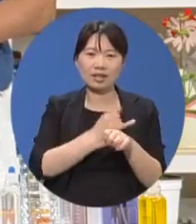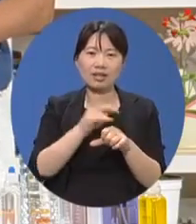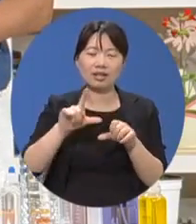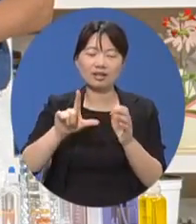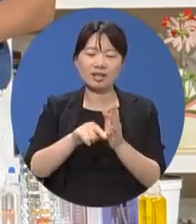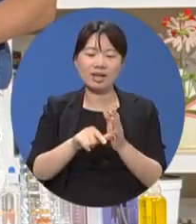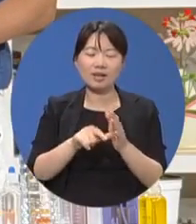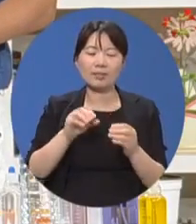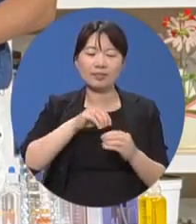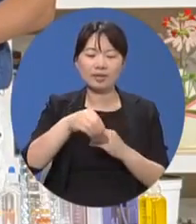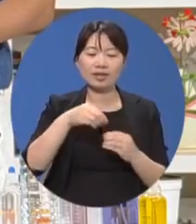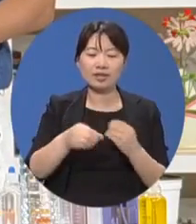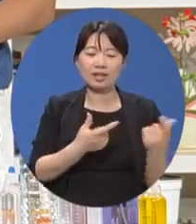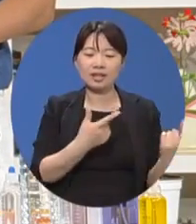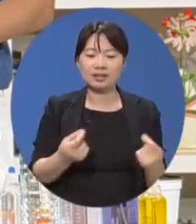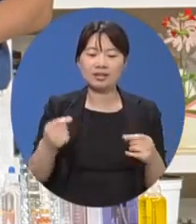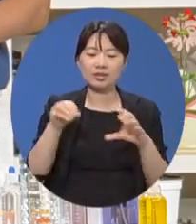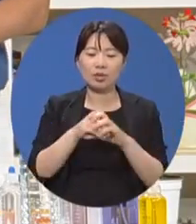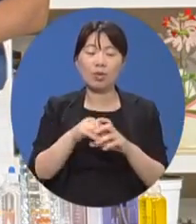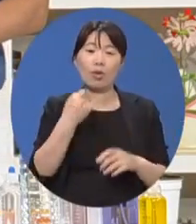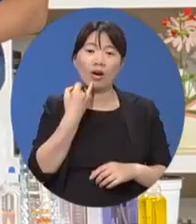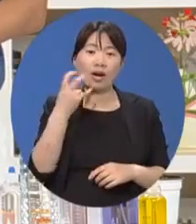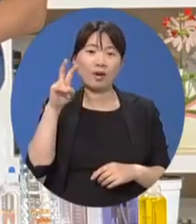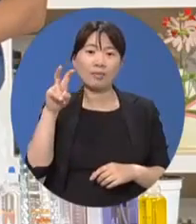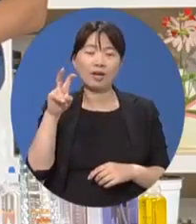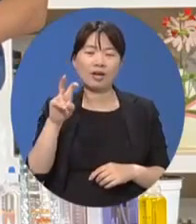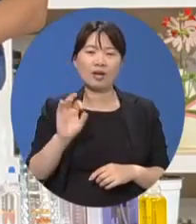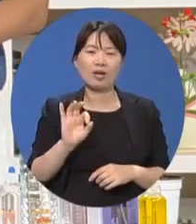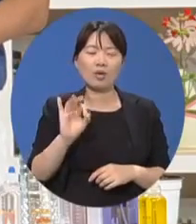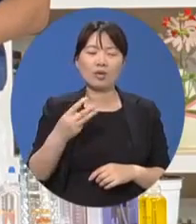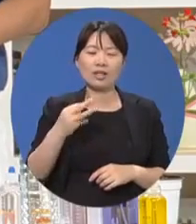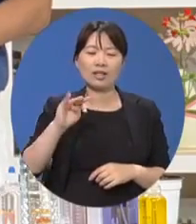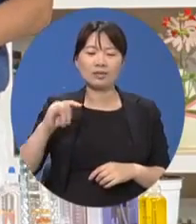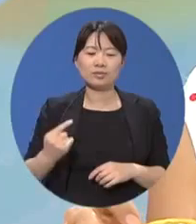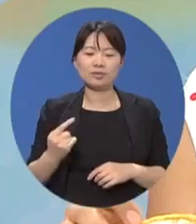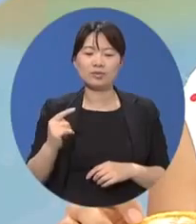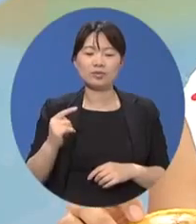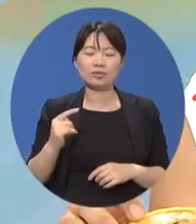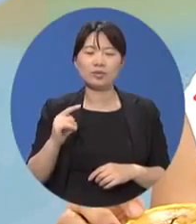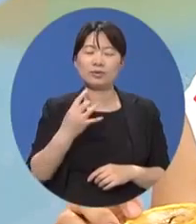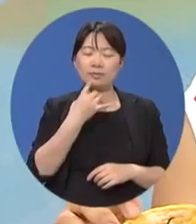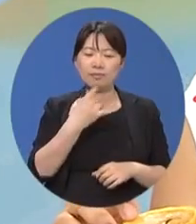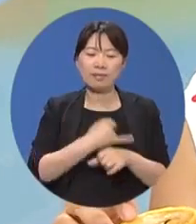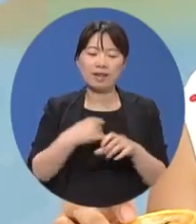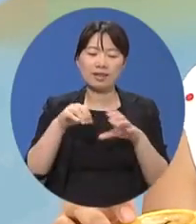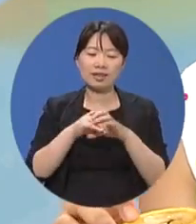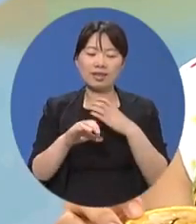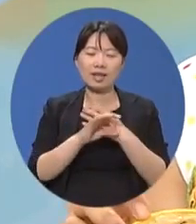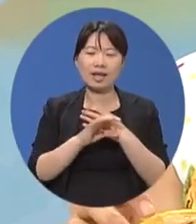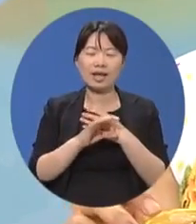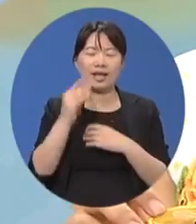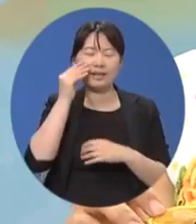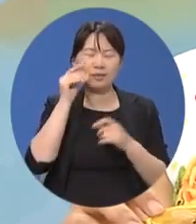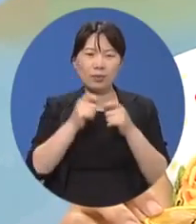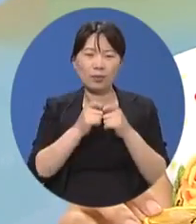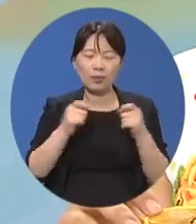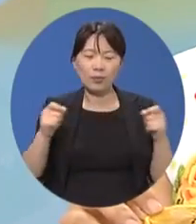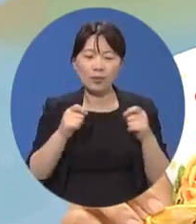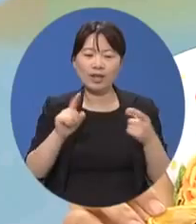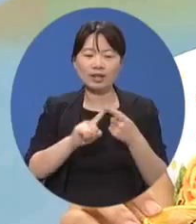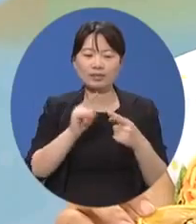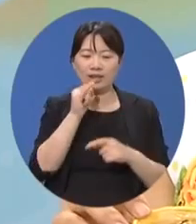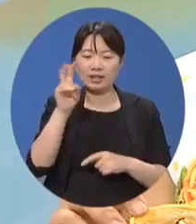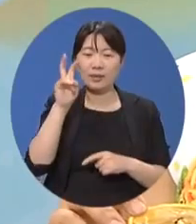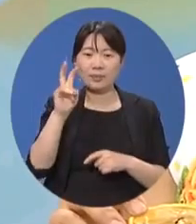때 껍질이 랑 같이 나오시는 것도 좋아요 그러면 이건 올리고 우리만 그냥 부어 놈 요 이렇게 그 점 내력으로 제 기름 좋네 오래두면 그럴